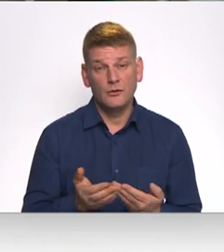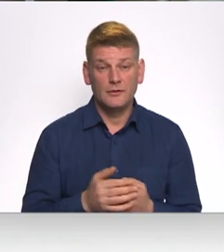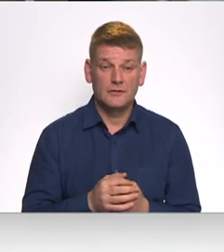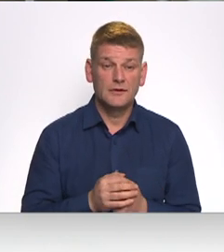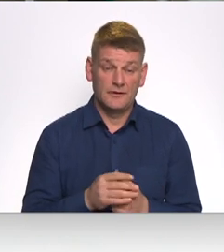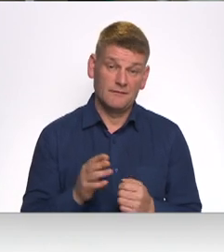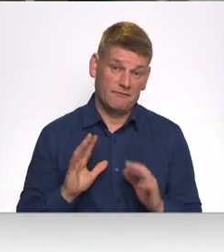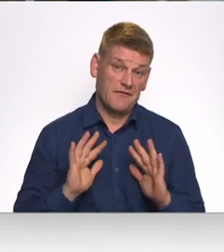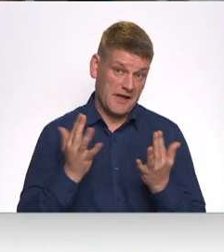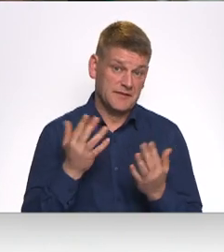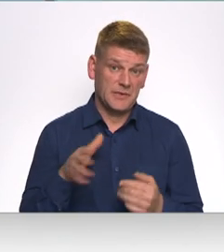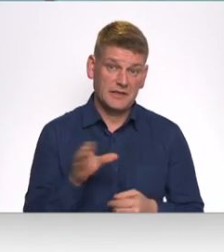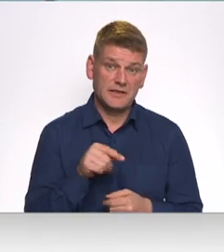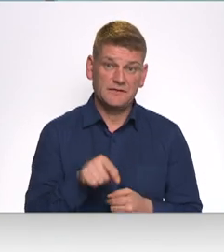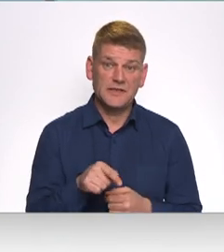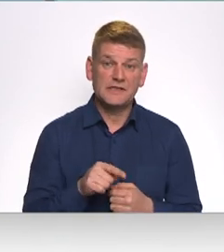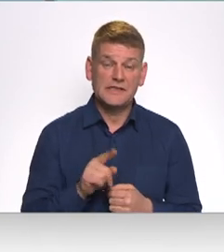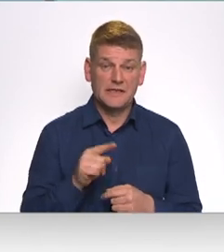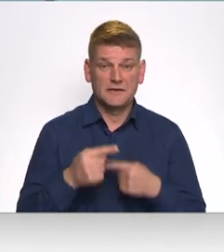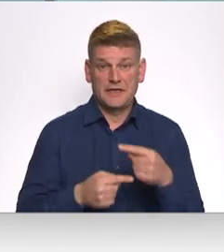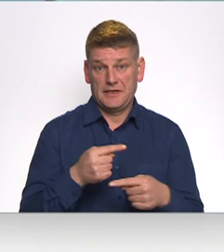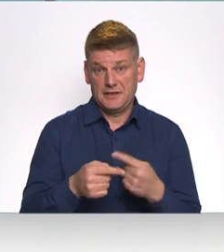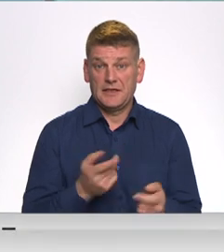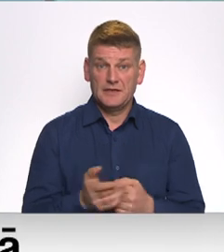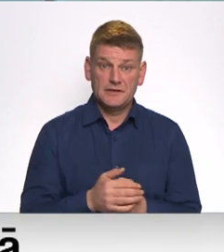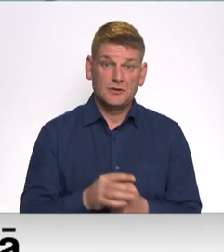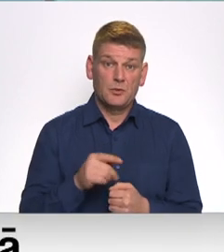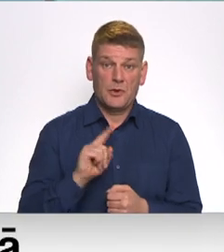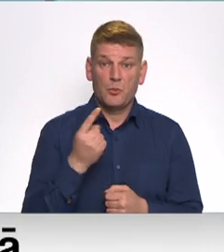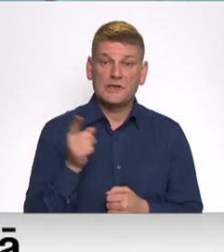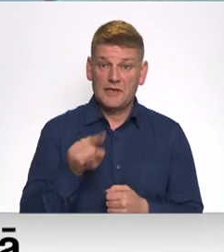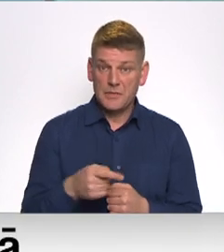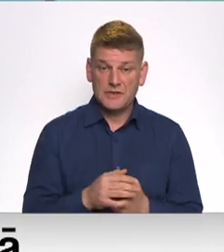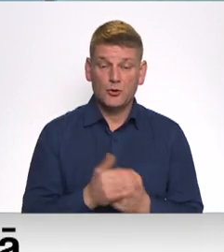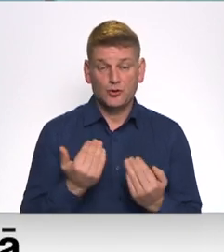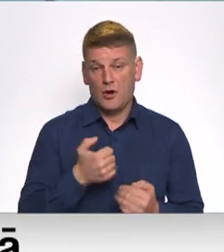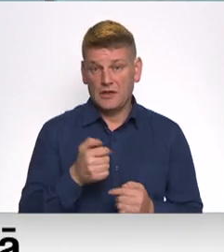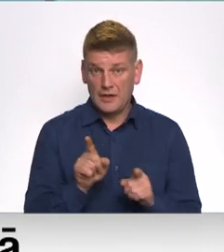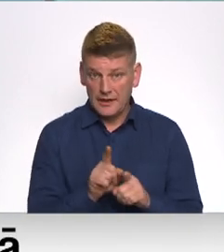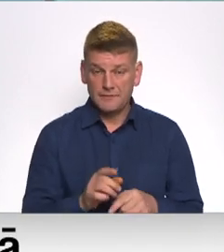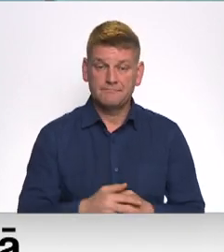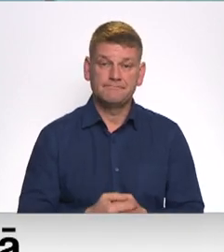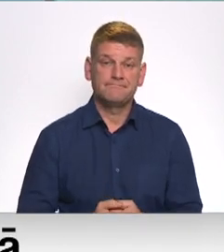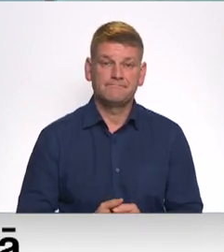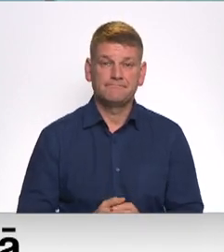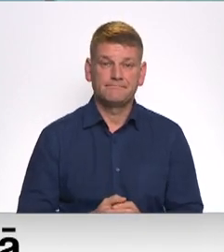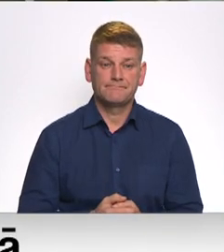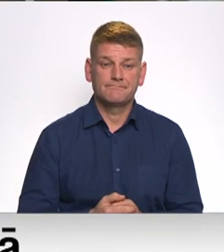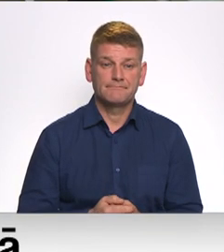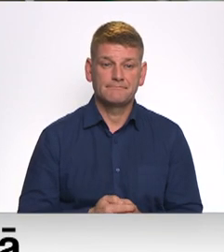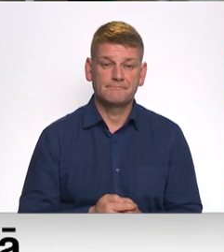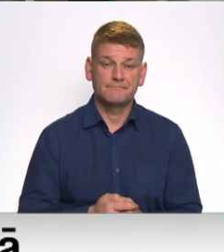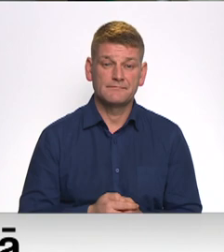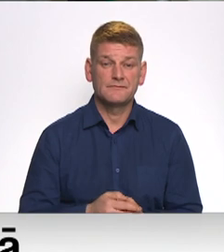ļoti veiksmīgi. Tas ir ritējis visu to pirmo semestri un šogad arī. Mīrs mājās. Nav, vai